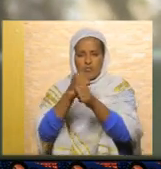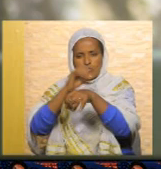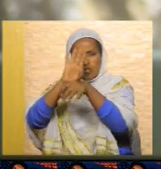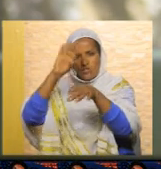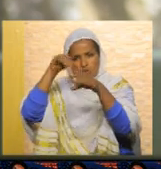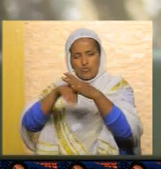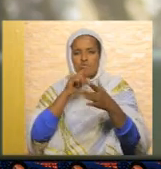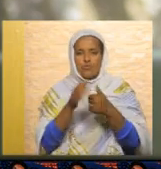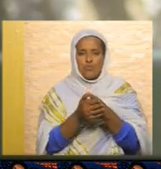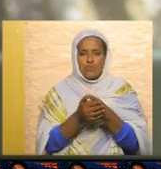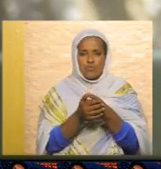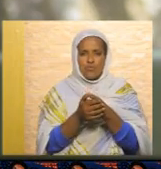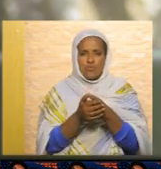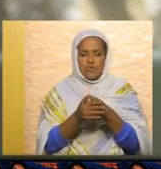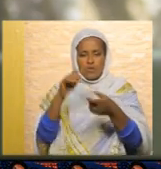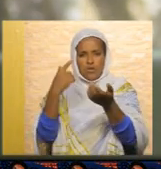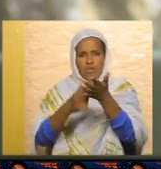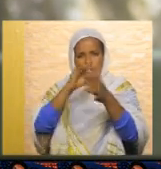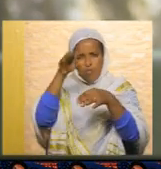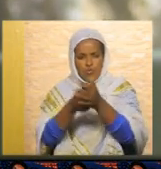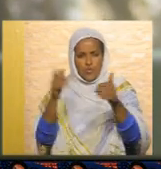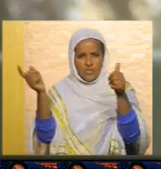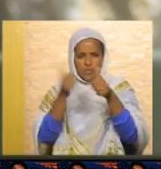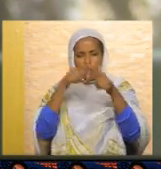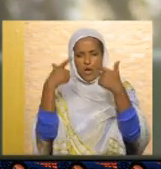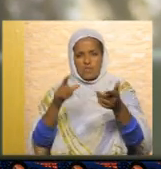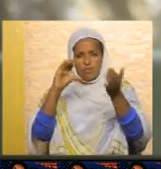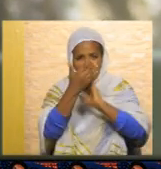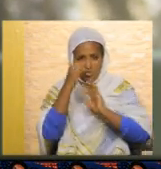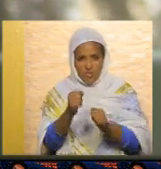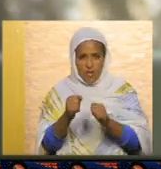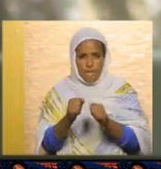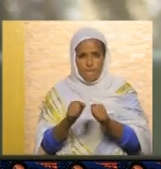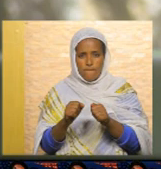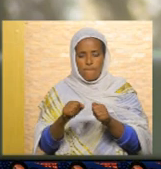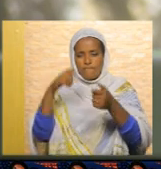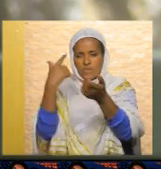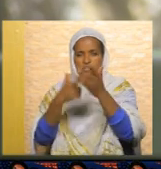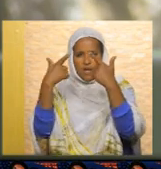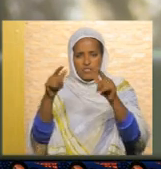ውስጥ የሴቱ ተሳትፎ እጅግም በነበረበት ሁኔታ እንኳን